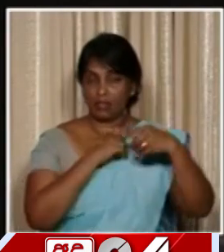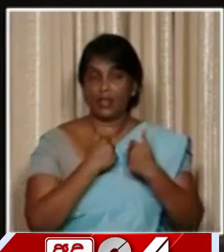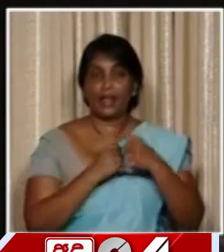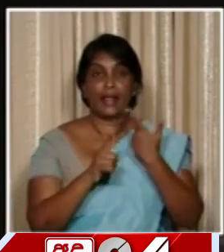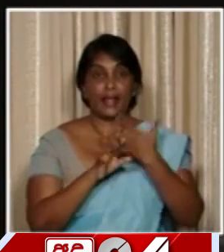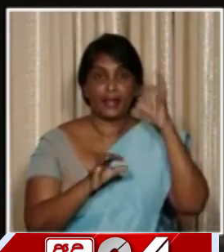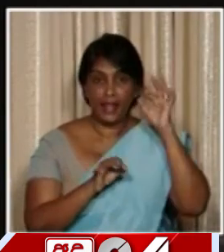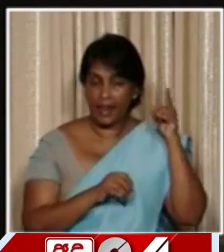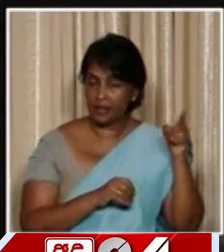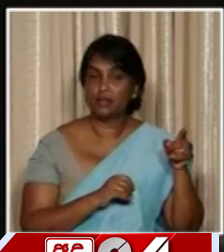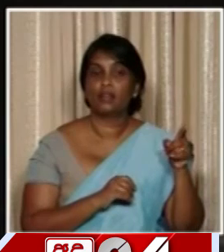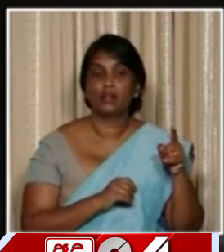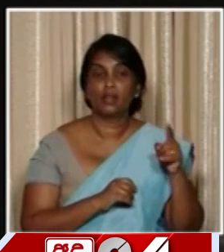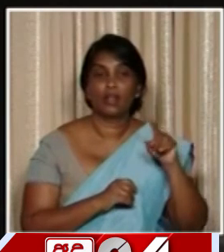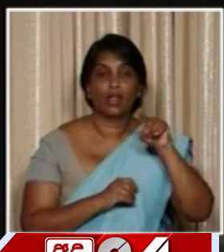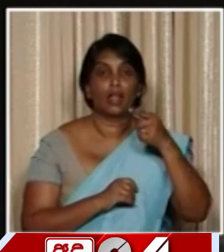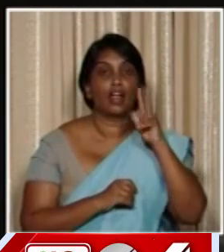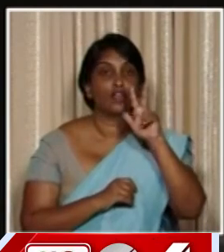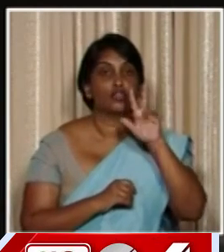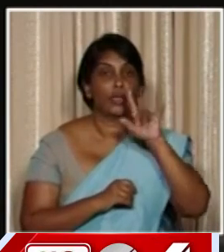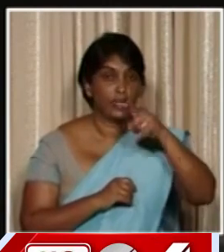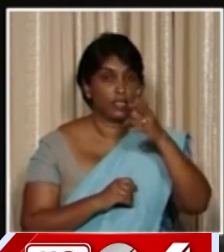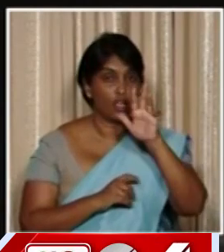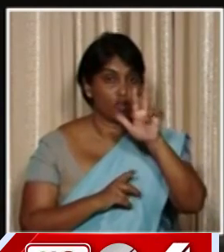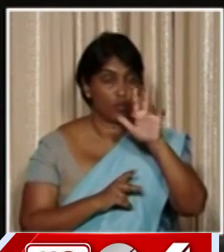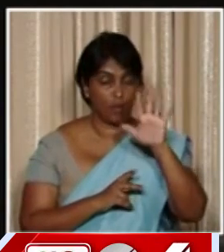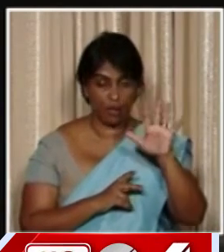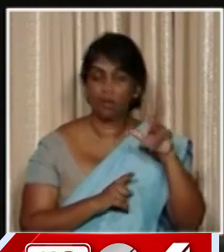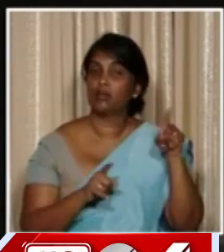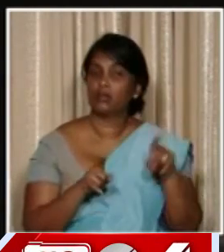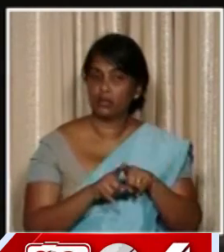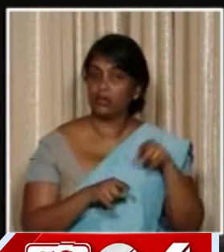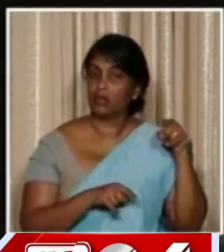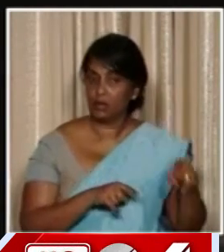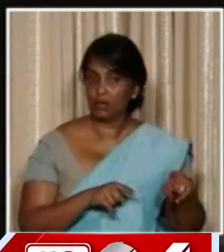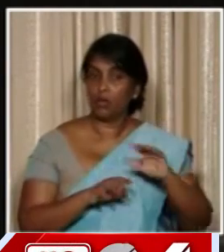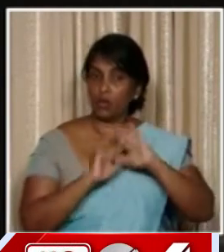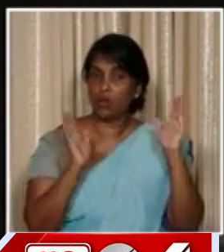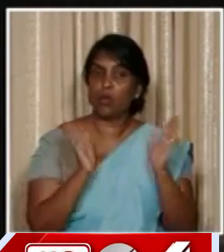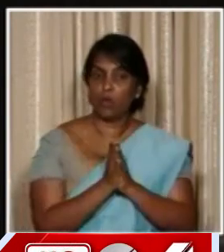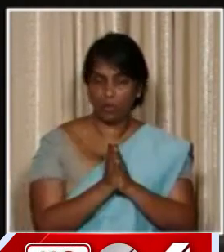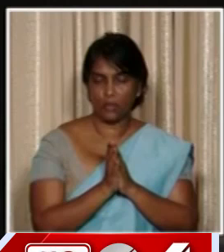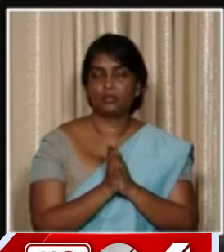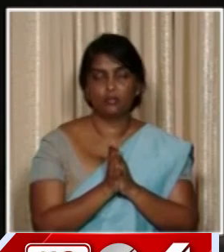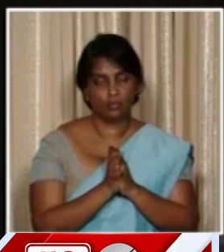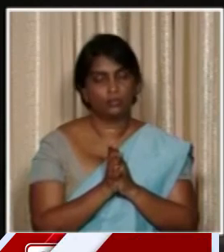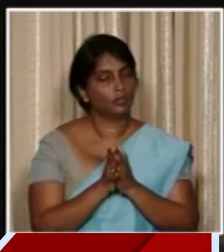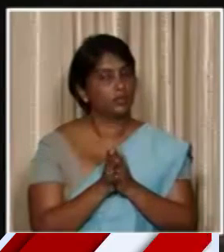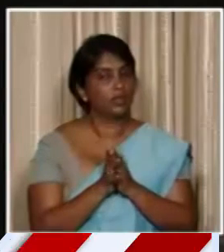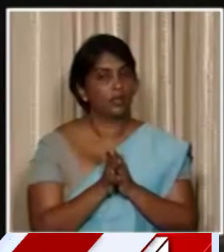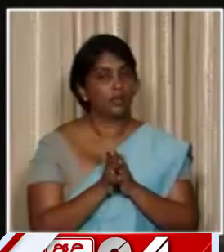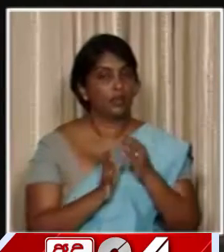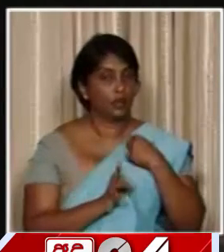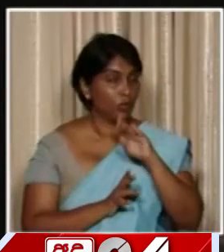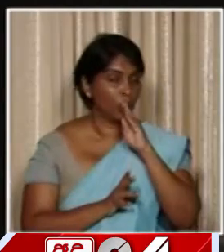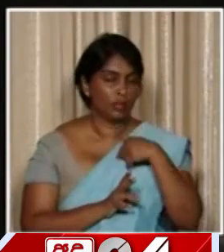30 වගේ බලාගාරවල රුපියල් 185ක් යන බලාගාර තියෙනවා. එනිසා මේ බලාගාර පද්ධතිය ඔක්කොම දෙකතු වෙලා තියෙන්නේ. එනිසා එකක් අපි